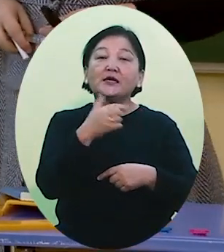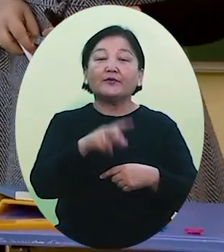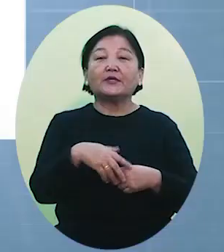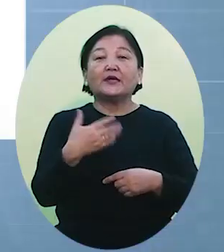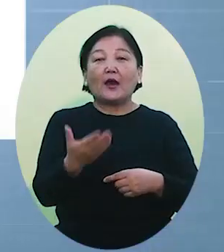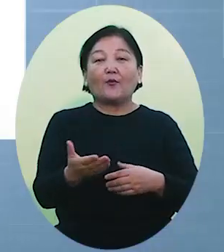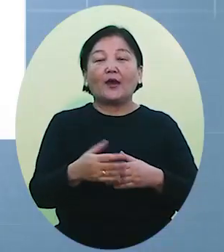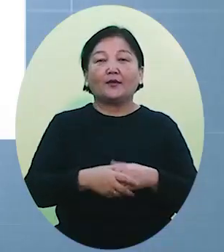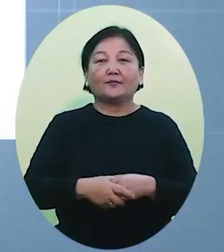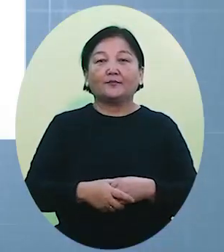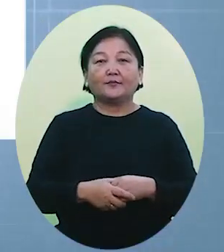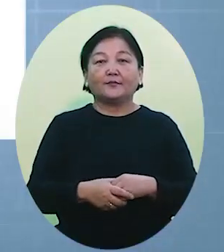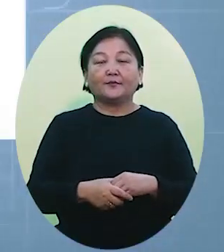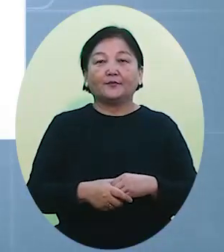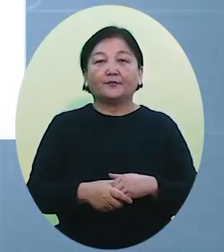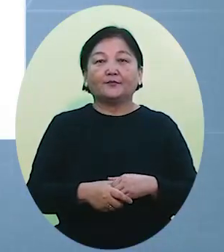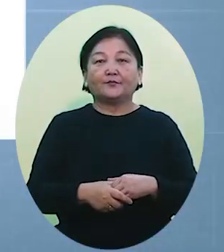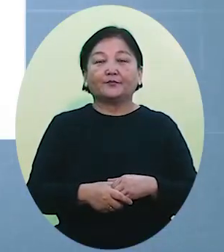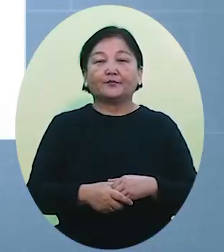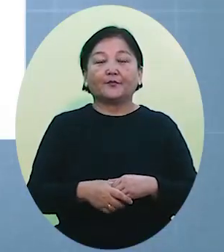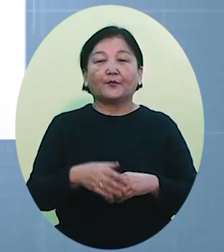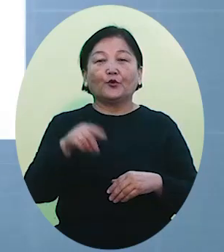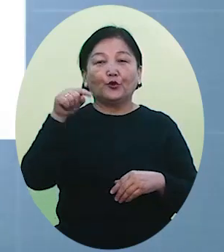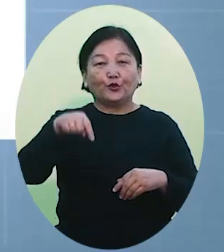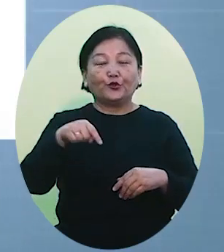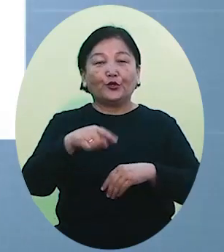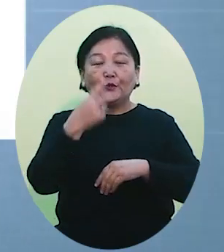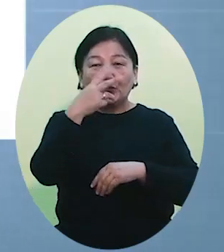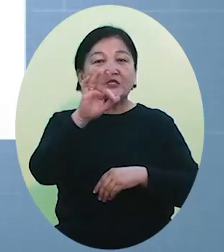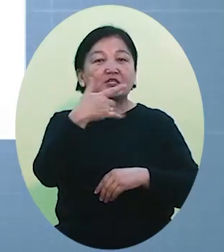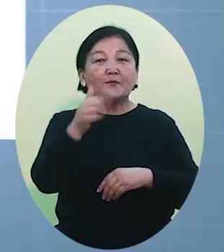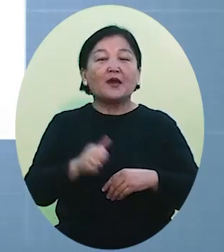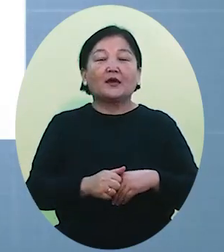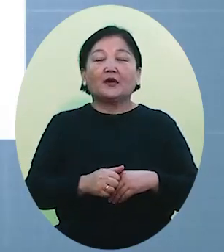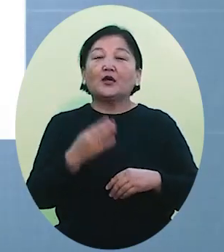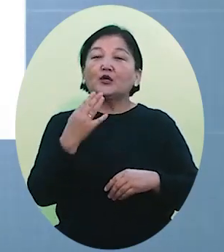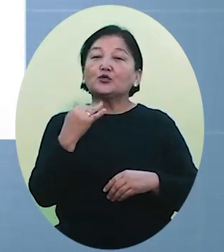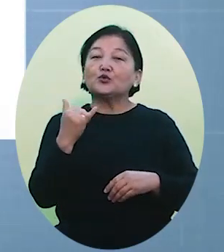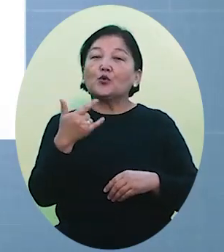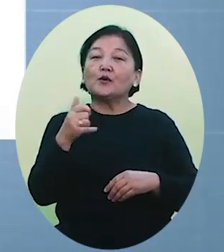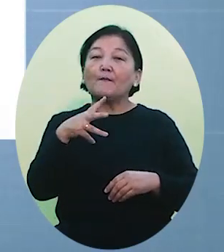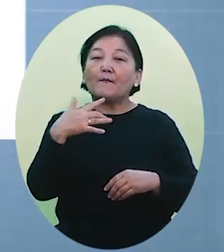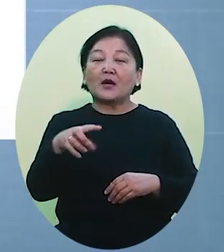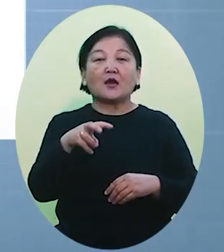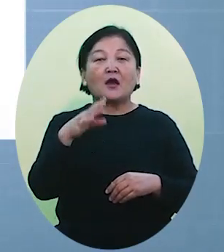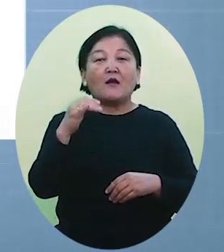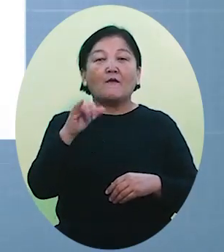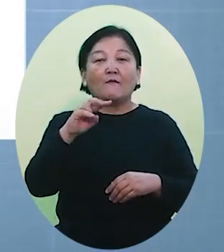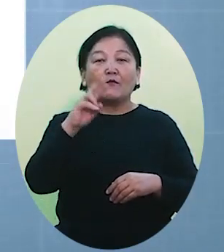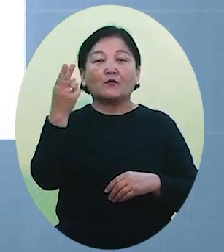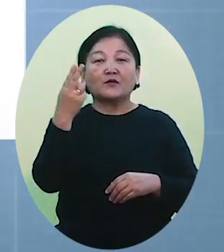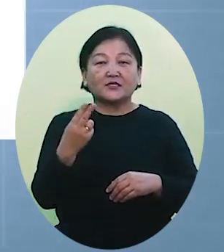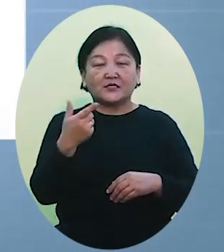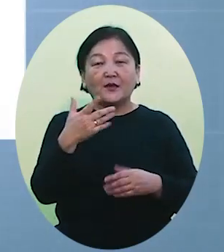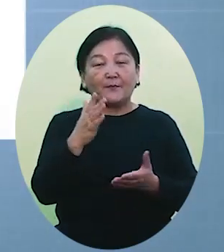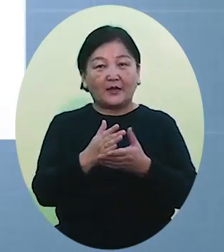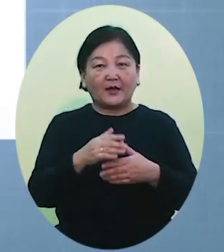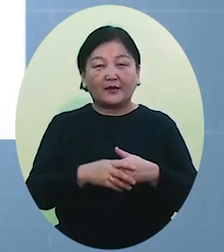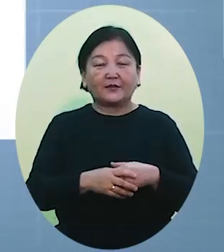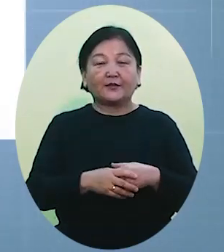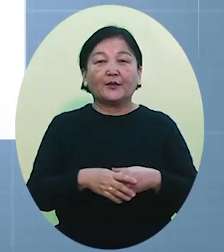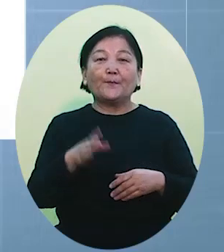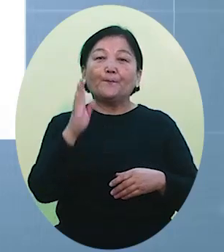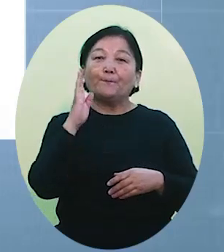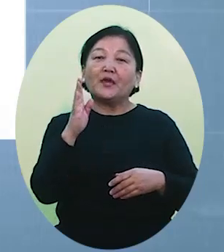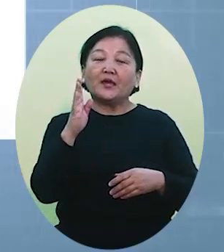функц. Энэ ямар шугам функц вэ гэхээр b гэсэн сул гишүүн нь тэгтэй тэнцүү байх. За тэгвэл энэ функцийн